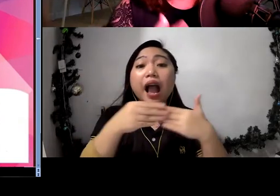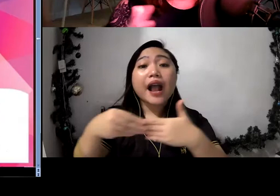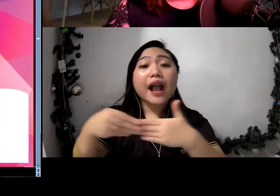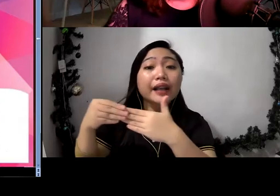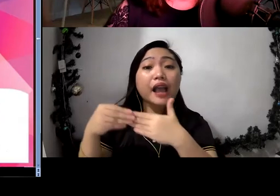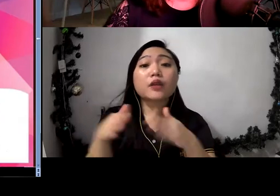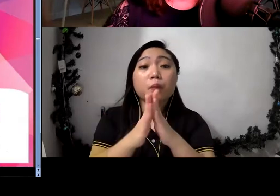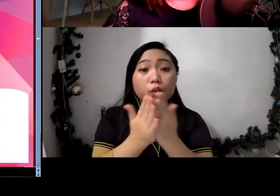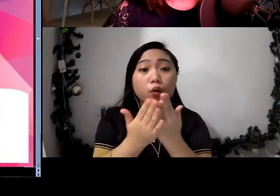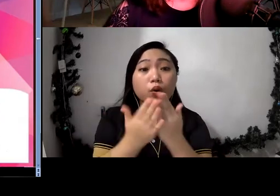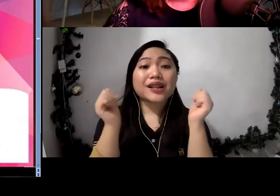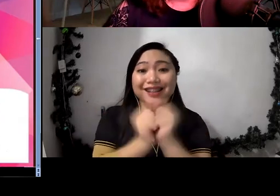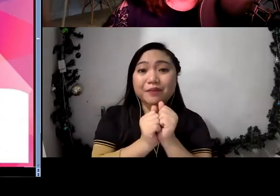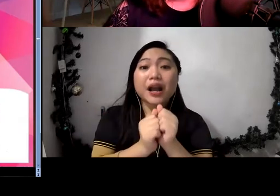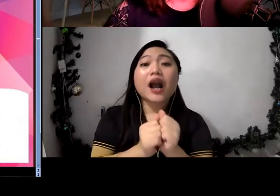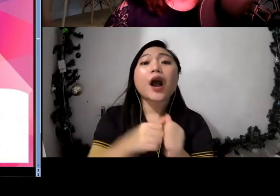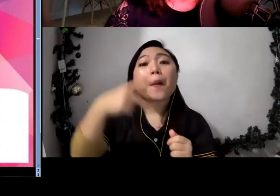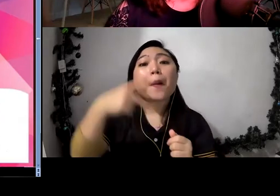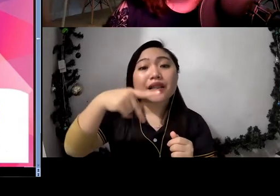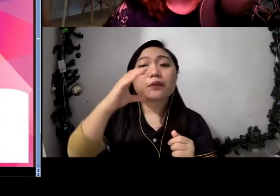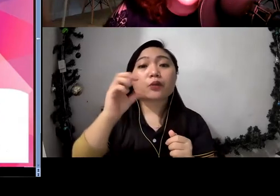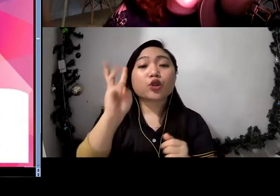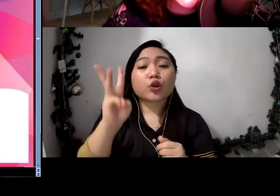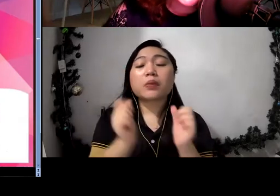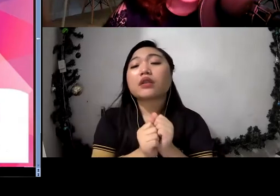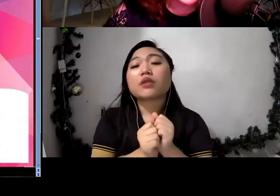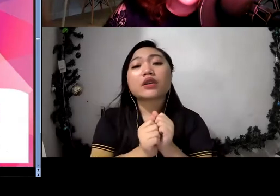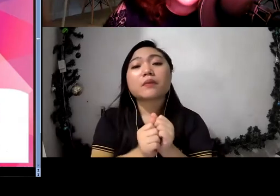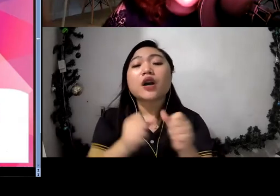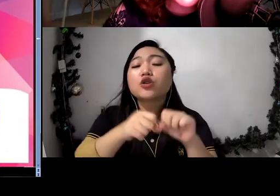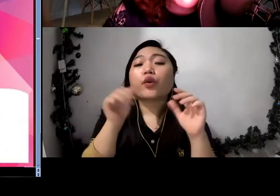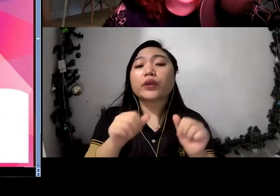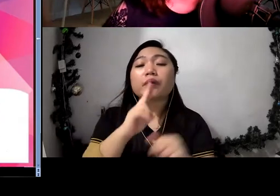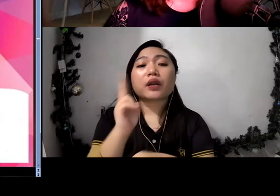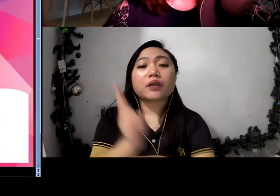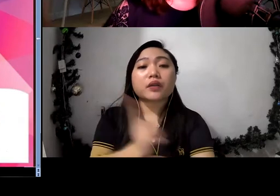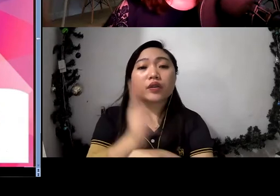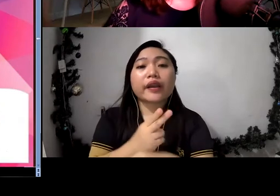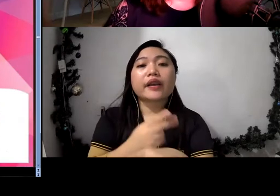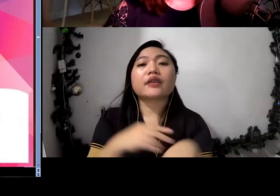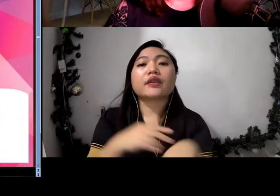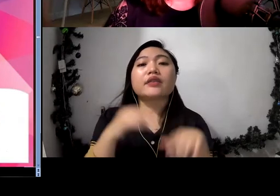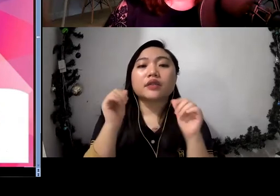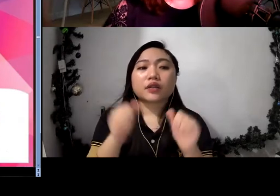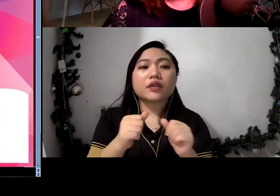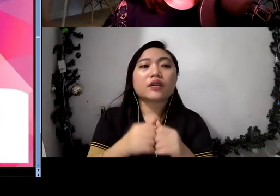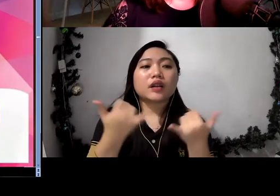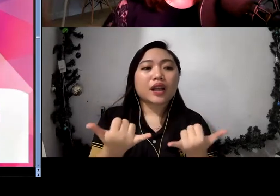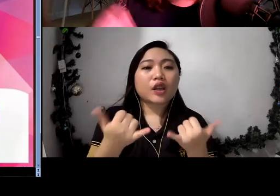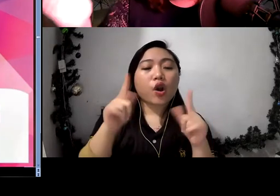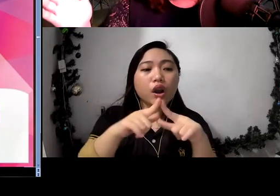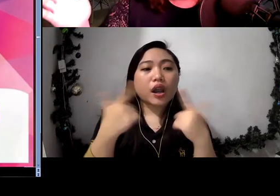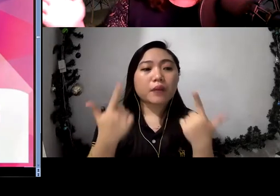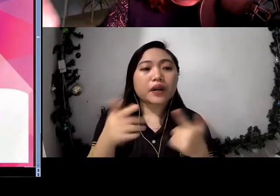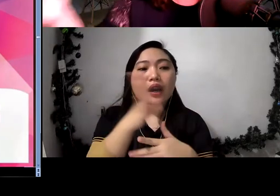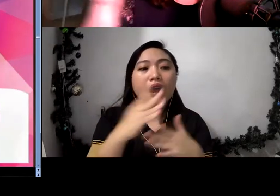ahensya kasama ng Philippine Commission on Women para po magamit natin. I hope that can be made available also sa inyong library. Plus,